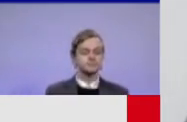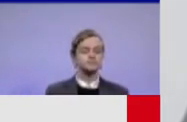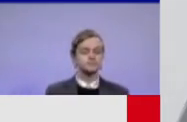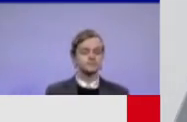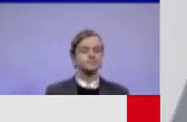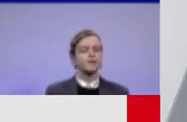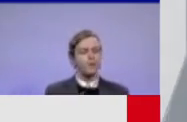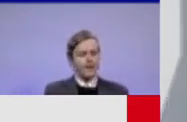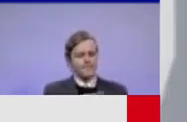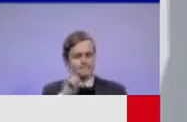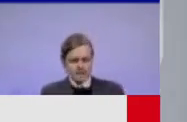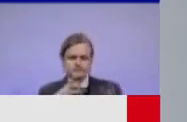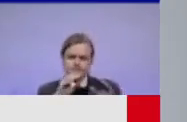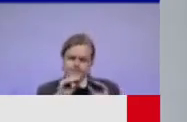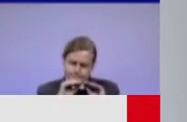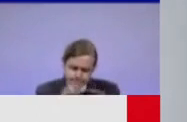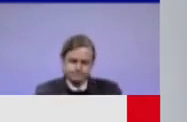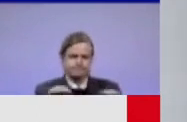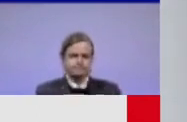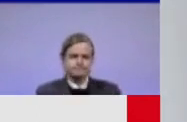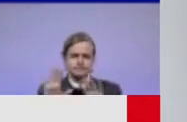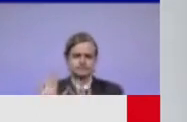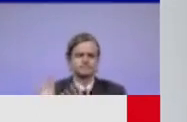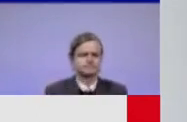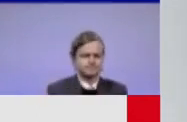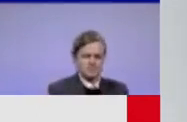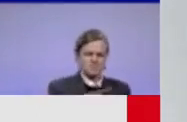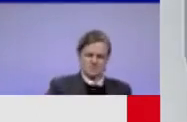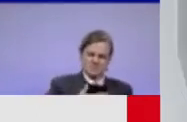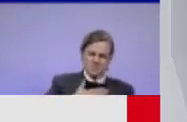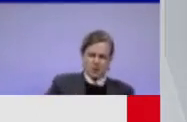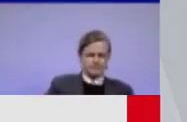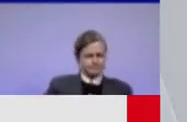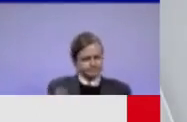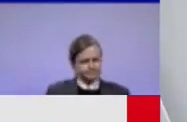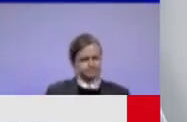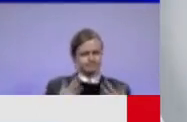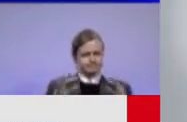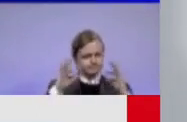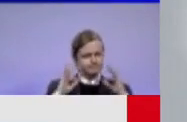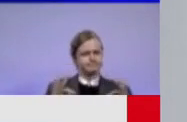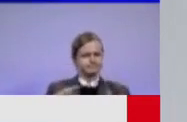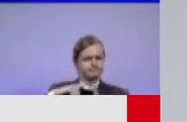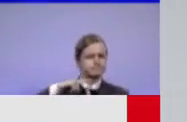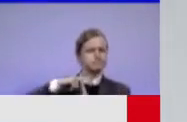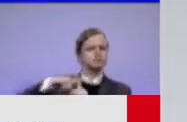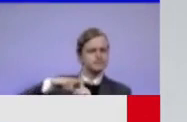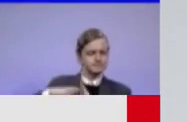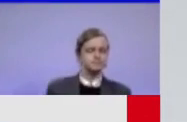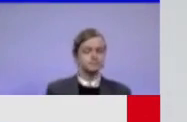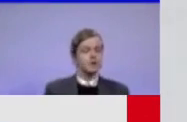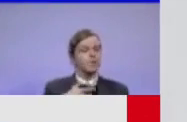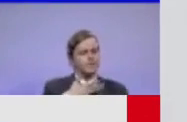nevoie să câștigăm încrederea cetățenilor fără a le oferi speranțe false. Avem nevoie de o politică